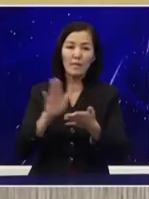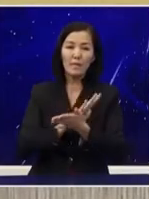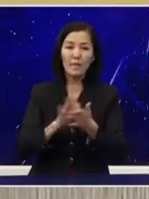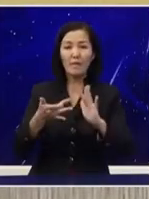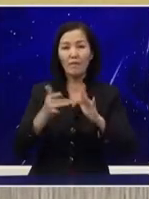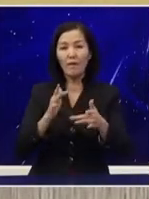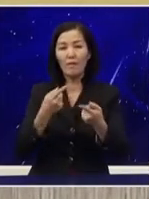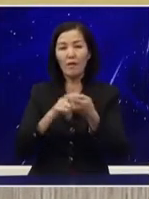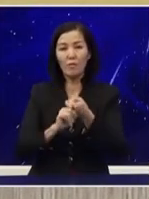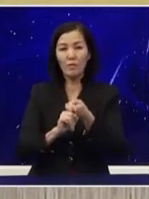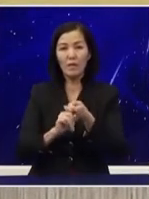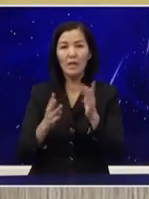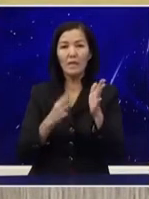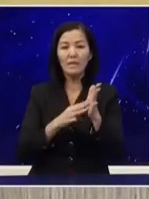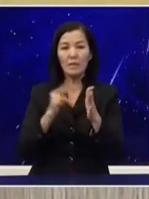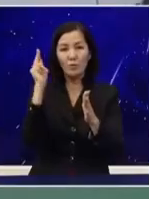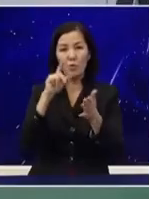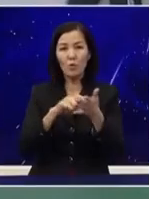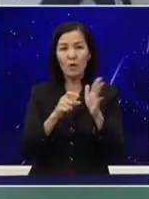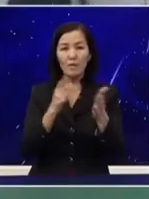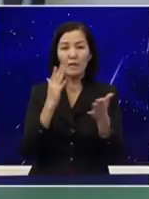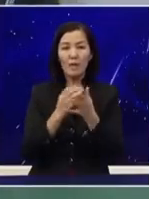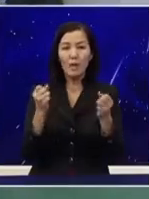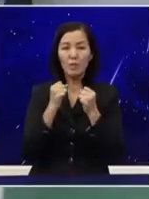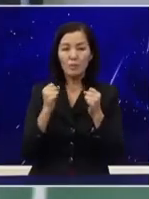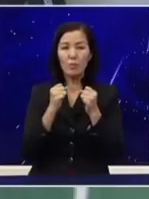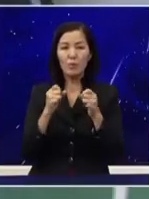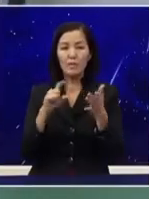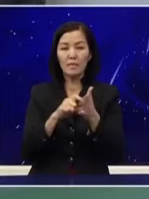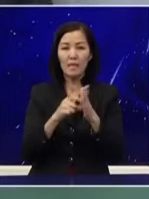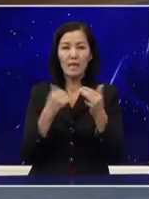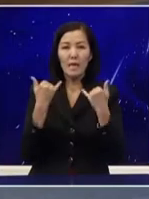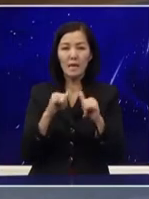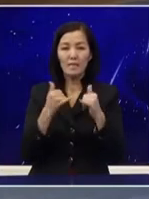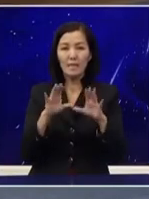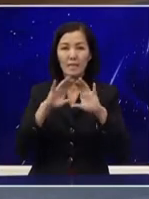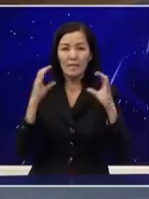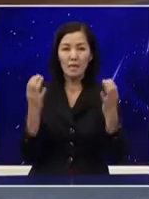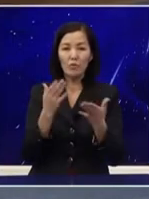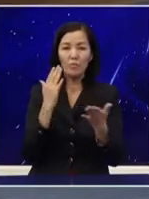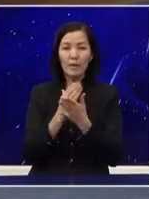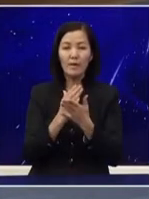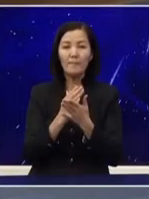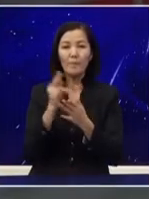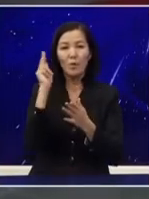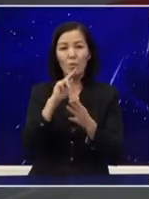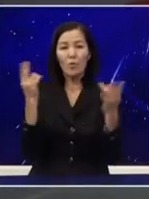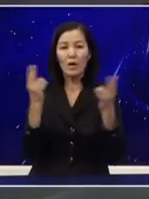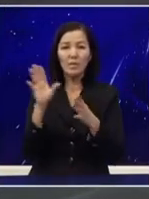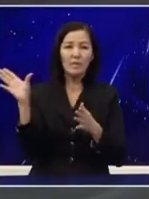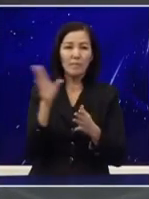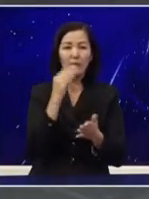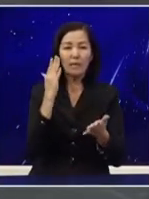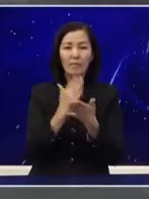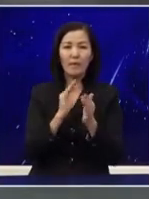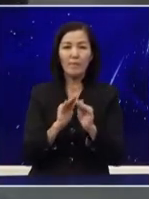тартылған, 8 оқу кабинеті жұмыс істейді. Спортзал, асхана, стадион қарастырылған. Қысқасы, оқуға қажеттінің бәрі бар, бала